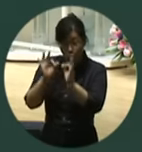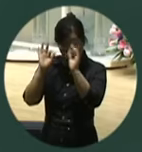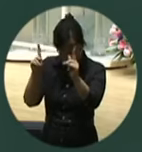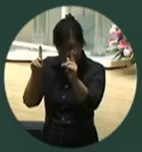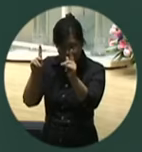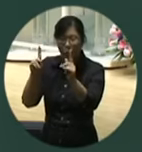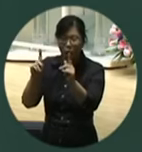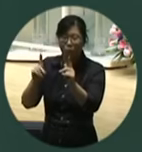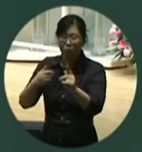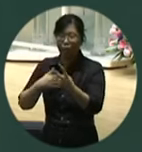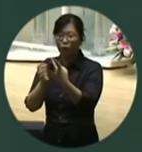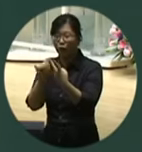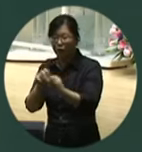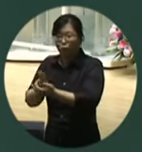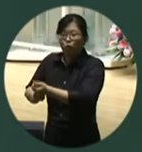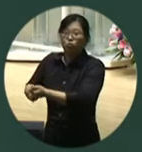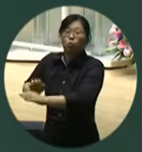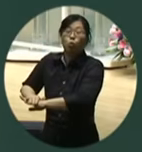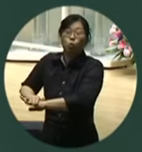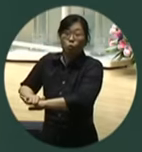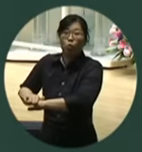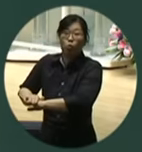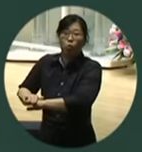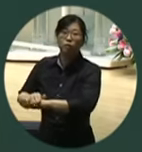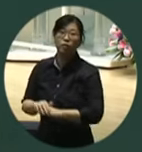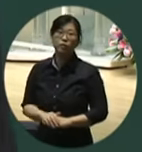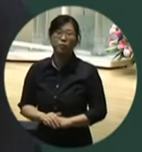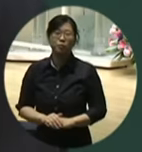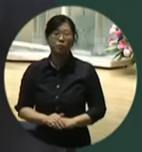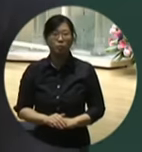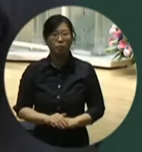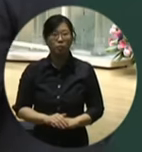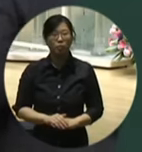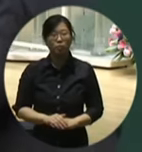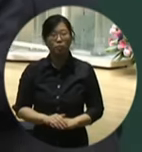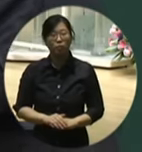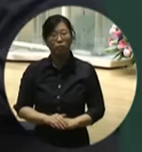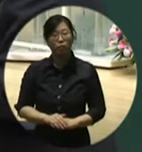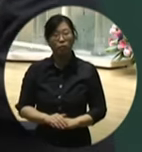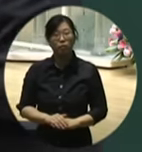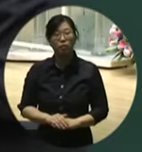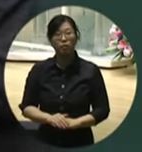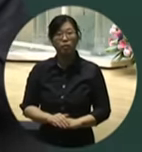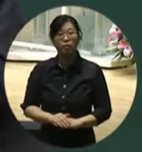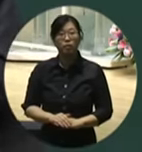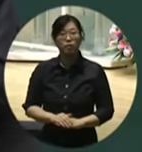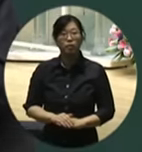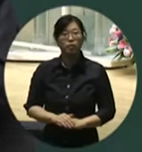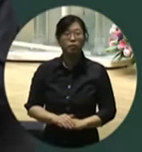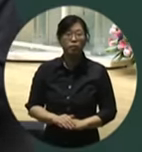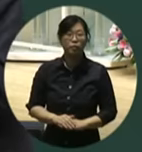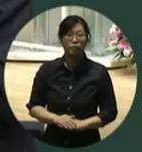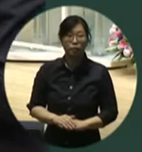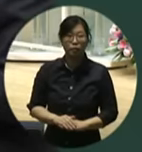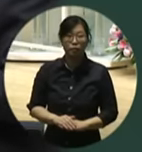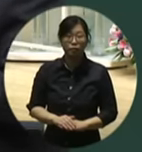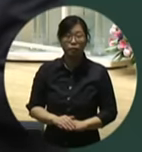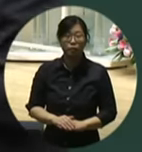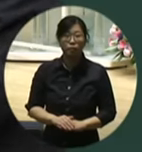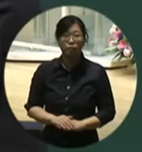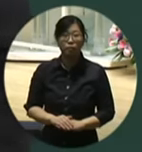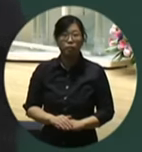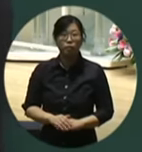leave. 이게 라합이 한 일입니다. To help them escape. That's what Rahab did. 이 사람들에게 중요한 말을 했잖아요. She said something very important to